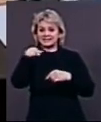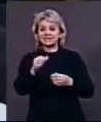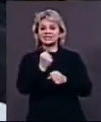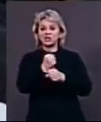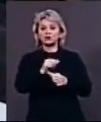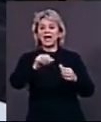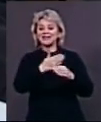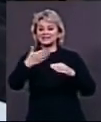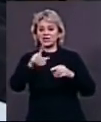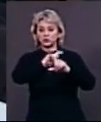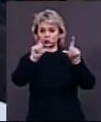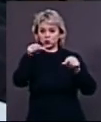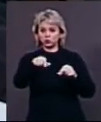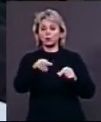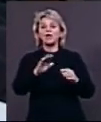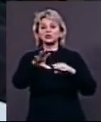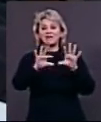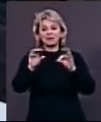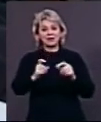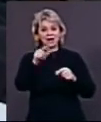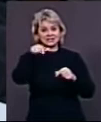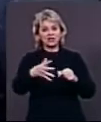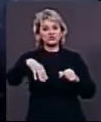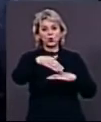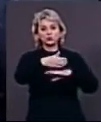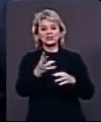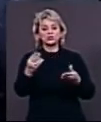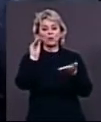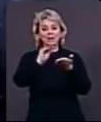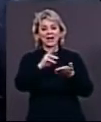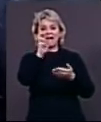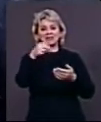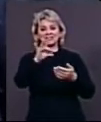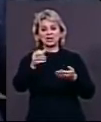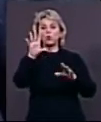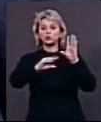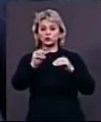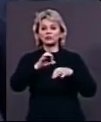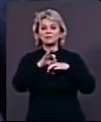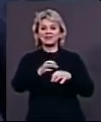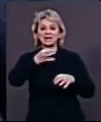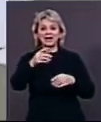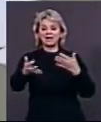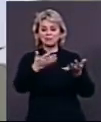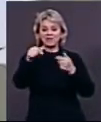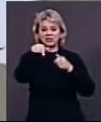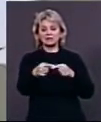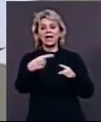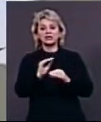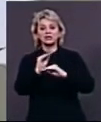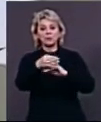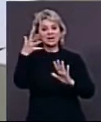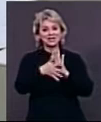создадут отдельную структуру, но до выбора собственников все участки нужно поставить на кадастровый учет и провести районирование. Это